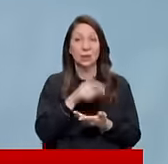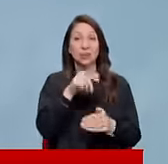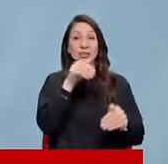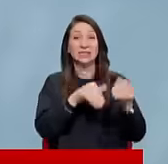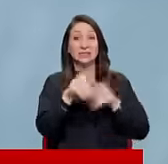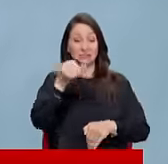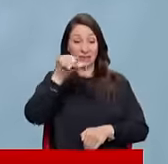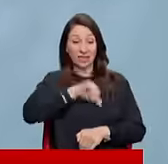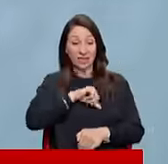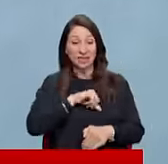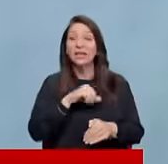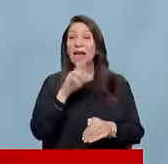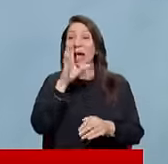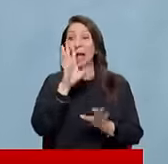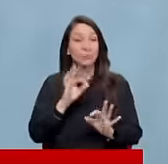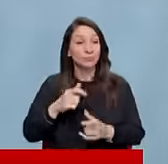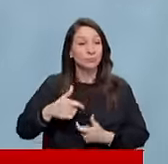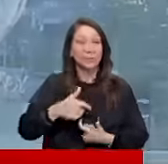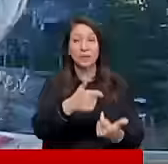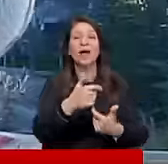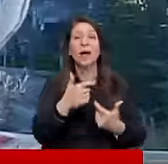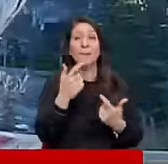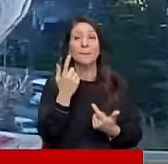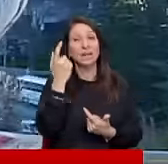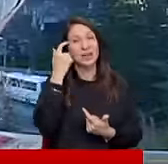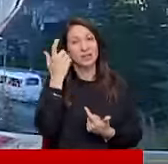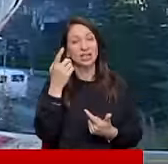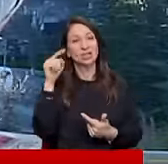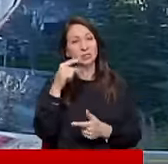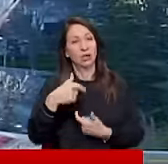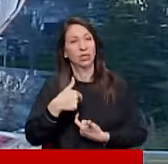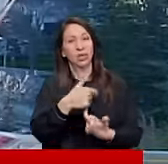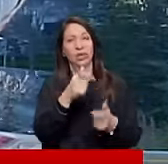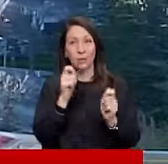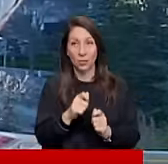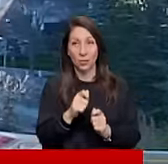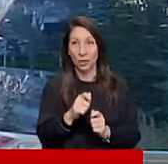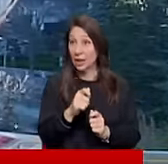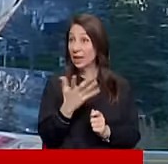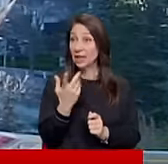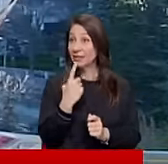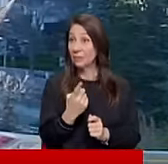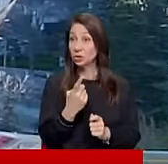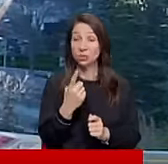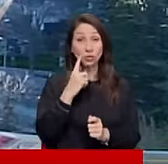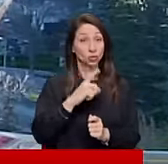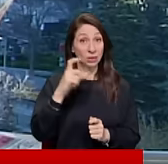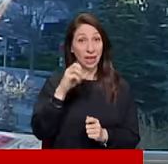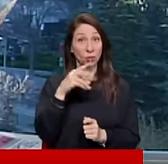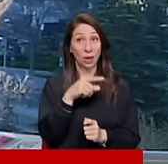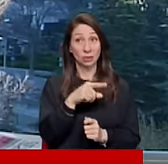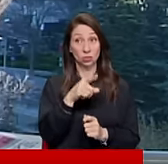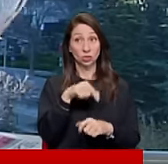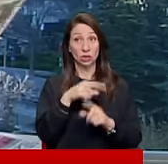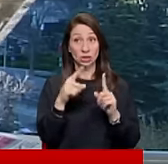seçim yenilgisinin faturasını aslında bir tarafıyla da Şimşek'e kesiyor. Ne demiş mesela Cumhurbaşkanı Erdoğan